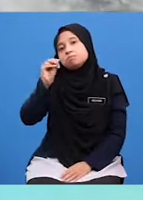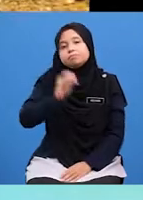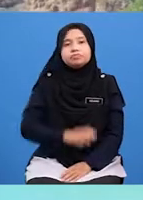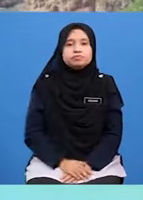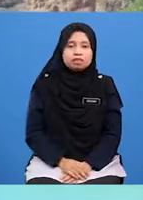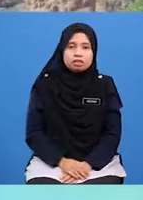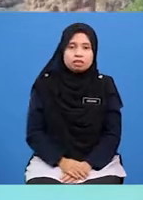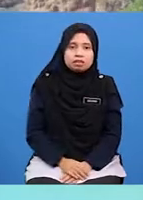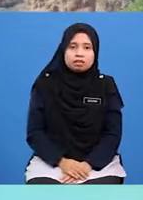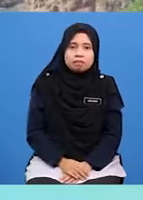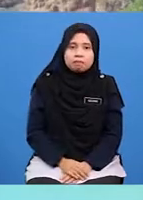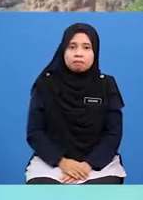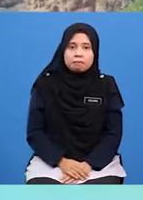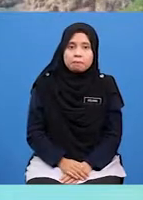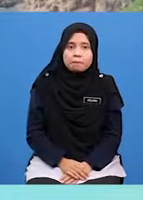Masihi.